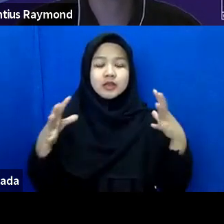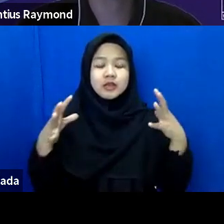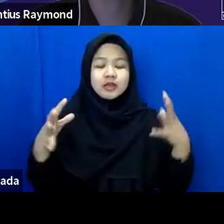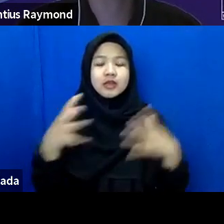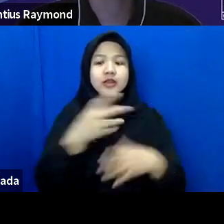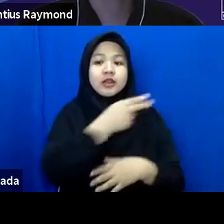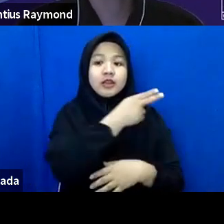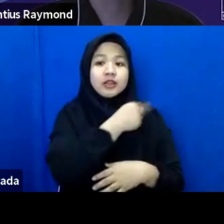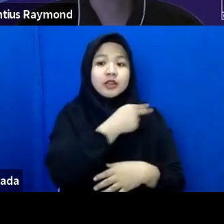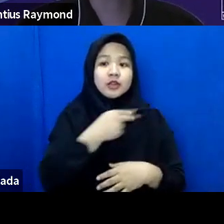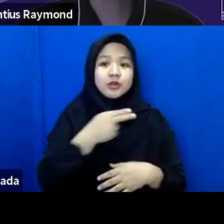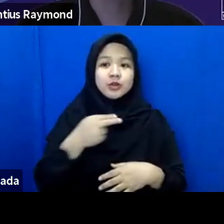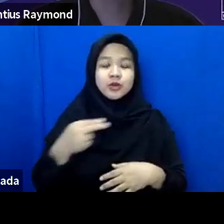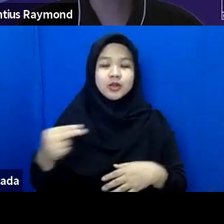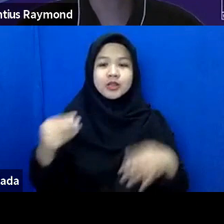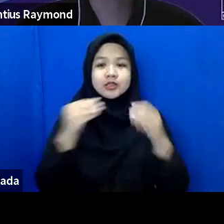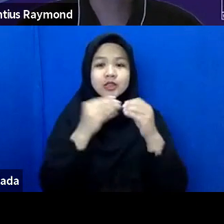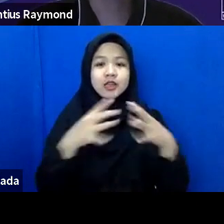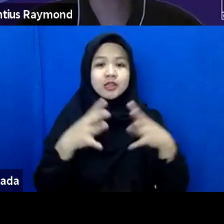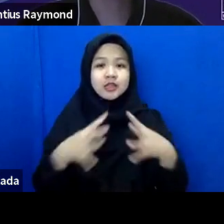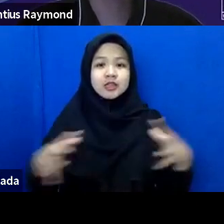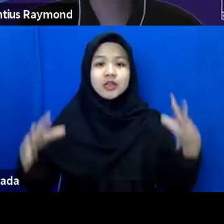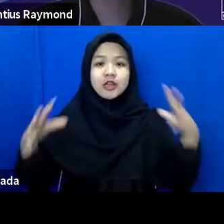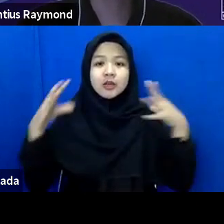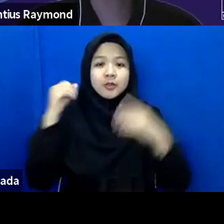mau Hai sahabat